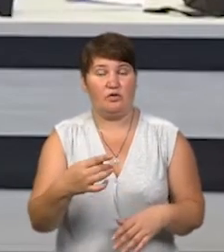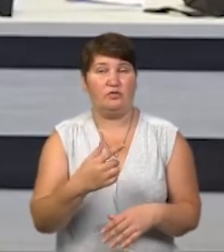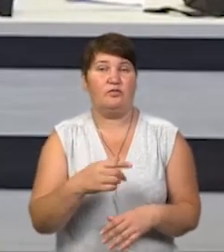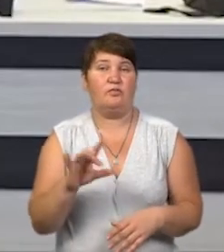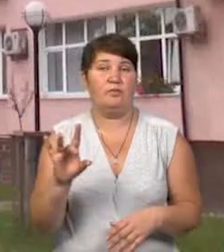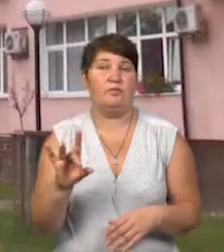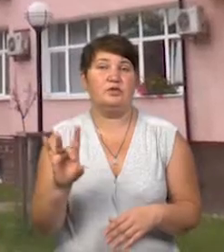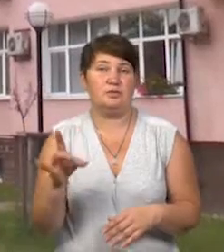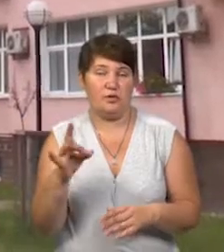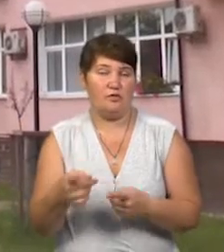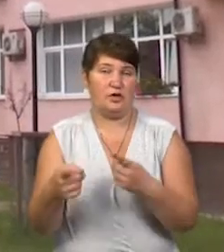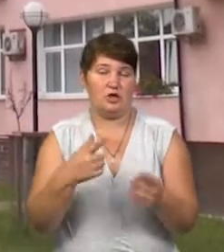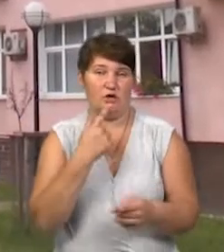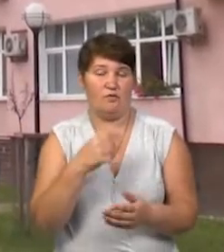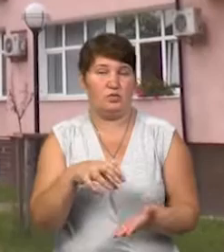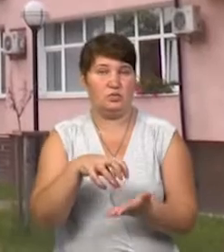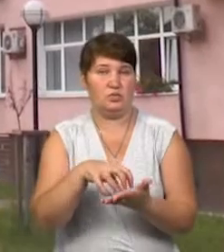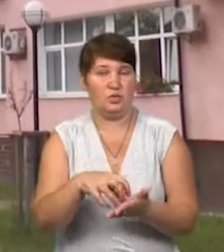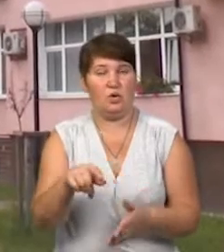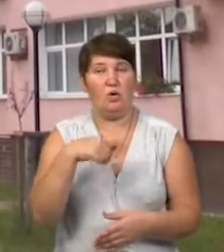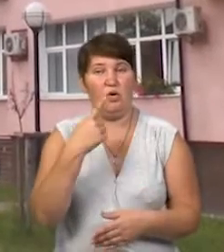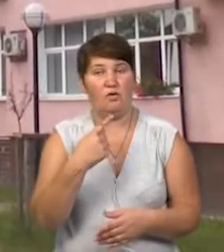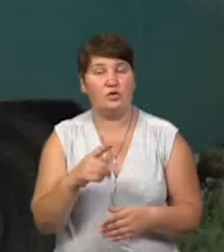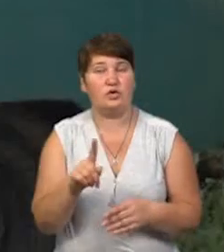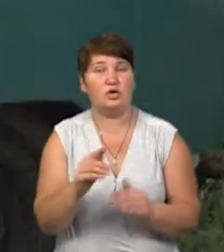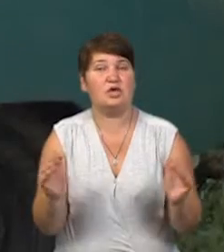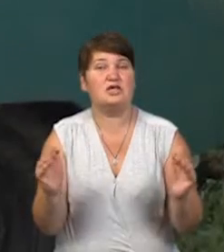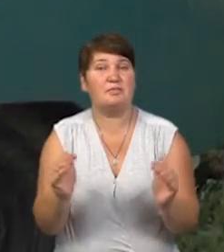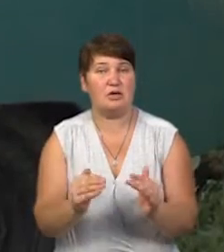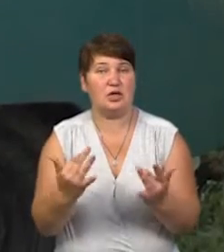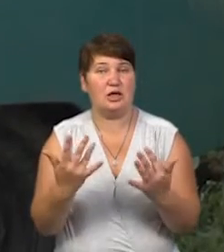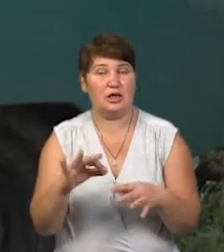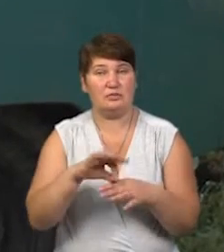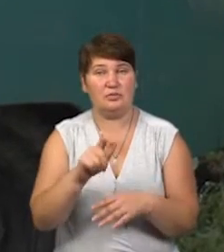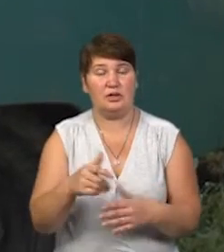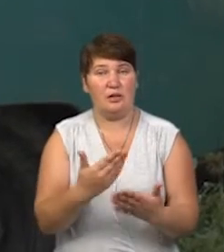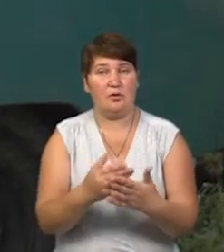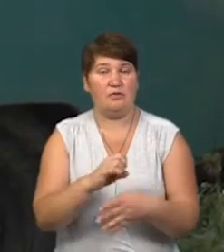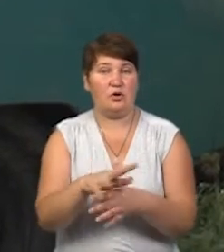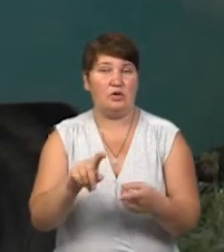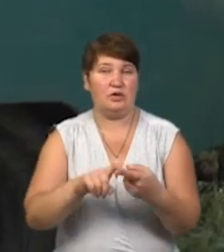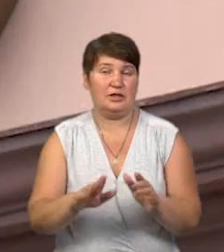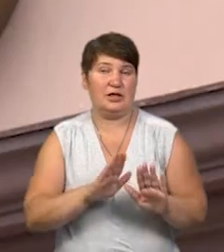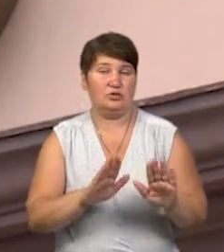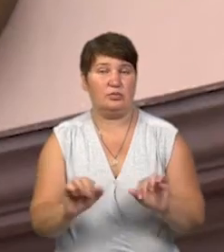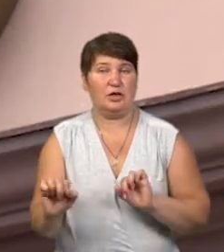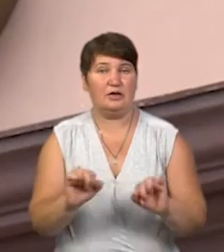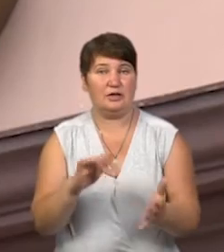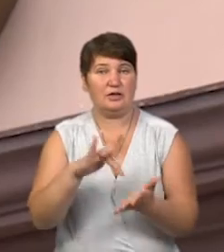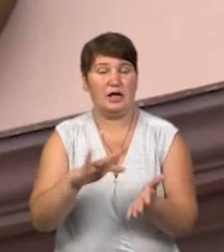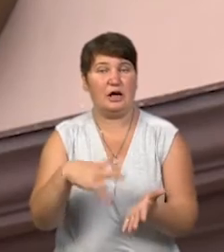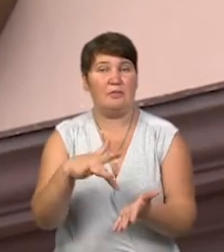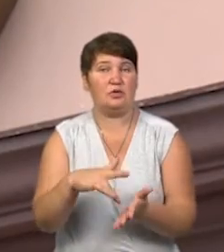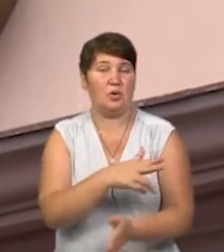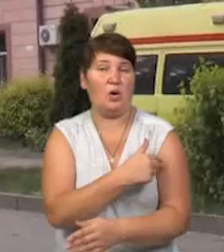або червона. Підтверджує тенденцію зменшення кількості пацієнтів з підозрою на ковід заступник керівника Центральної міської